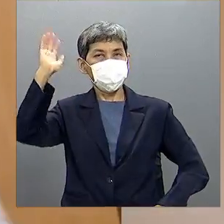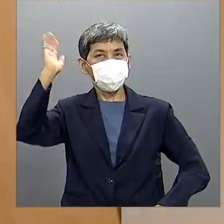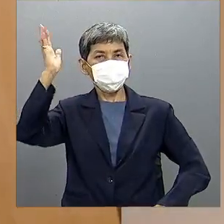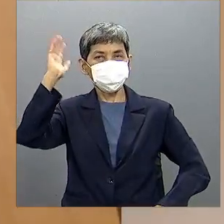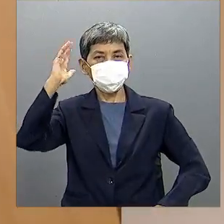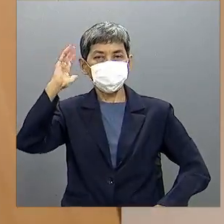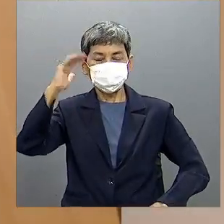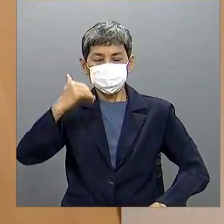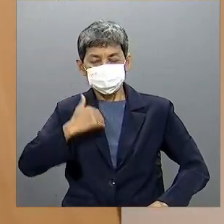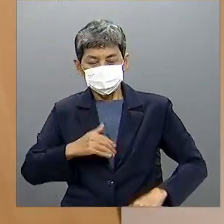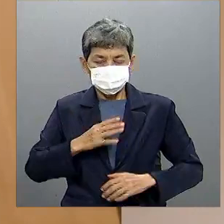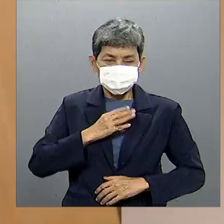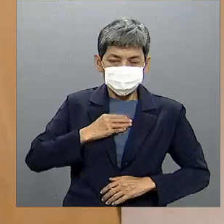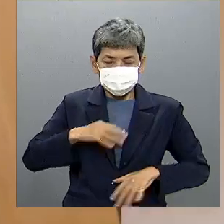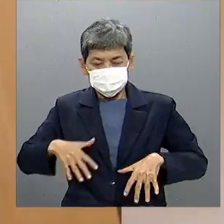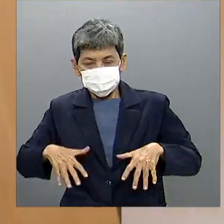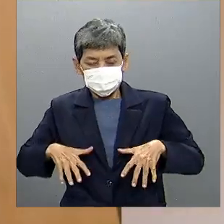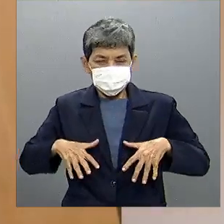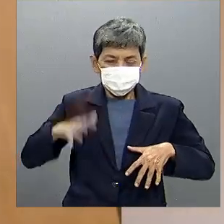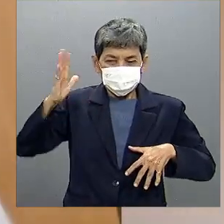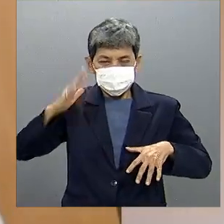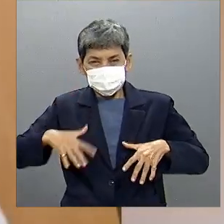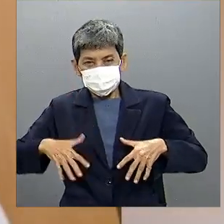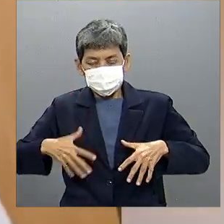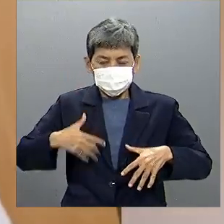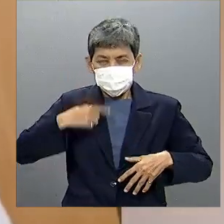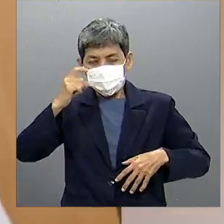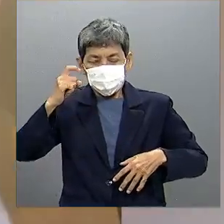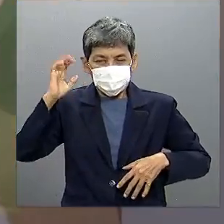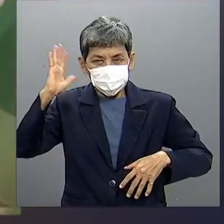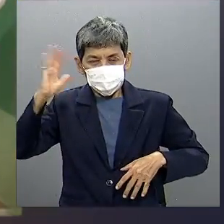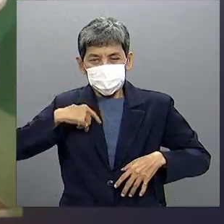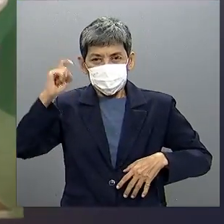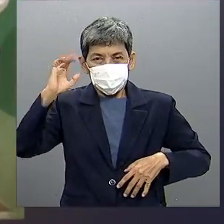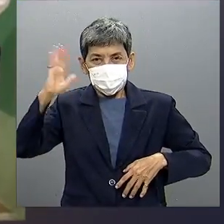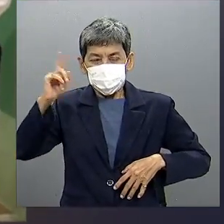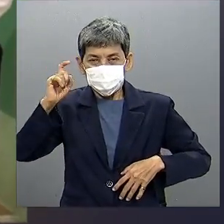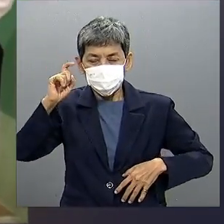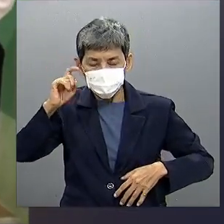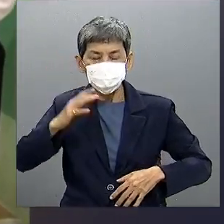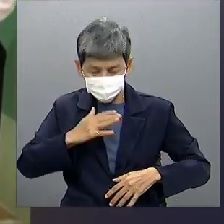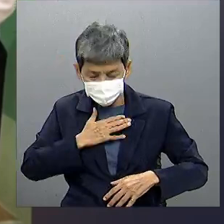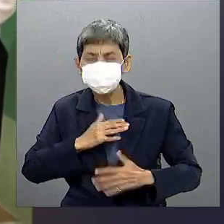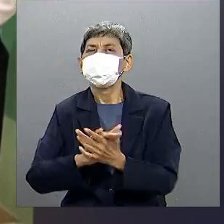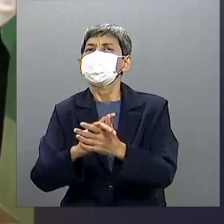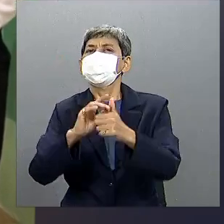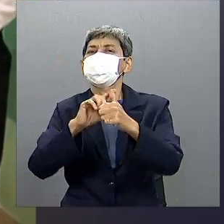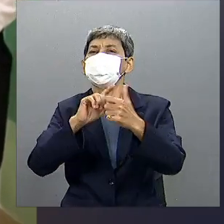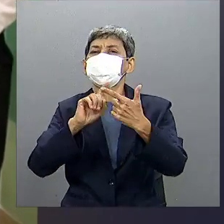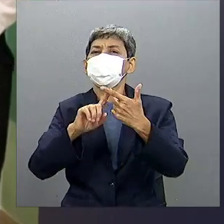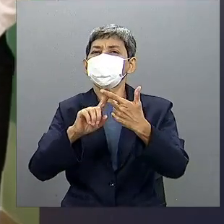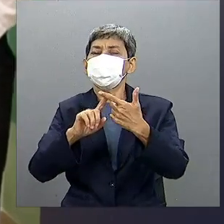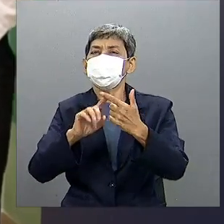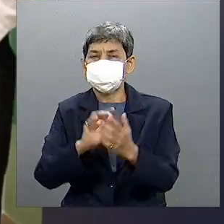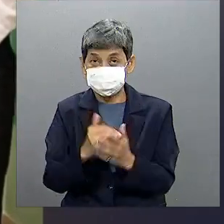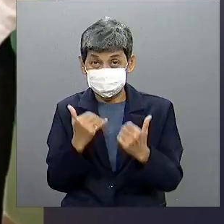บบอึกอักว่าจะพูดยังไงดีแบบไม่กล้าแสดงออกหรือไม่กล้าเตรียมตัวมาก่อนแล้วก็เรื่องภาษี